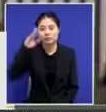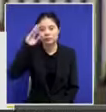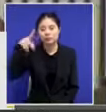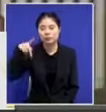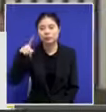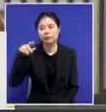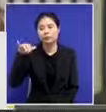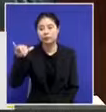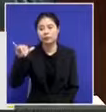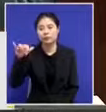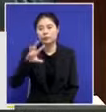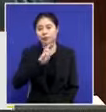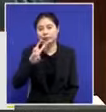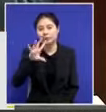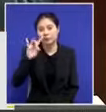าครับ